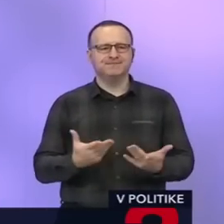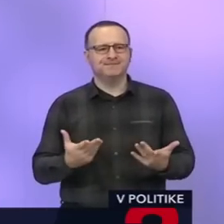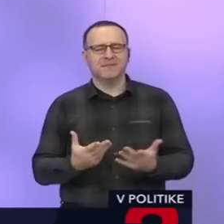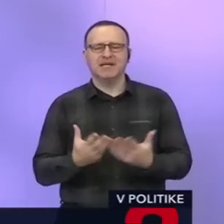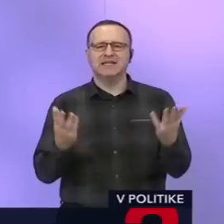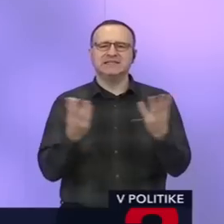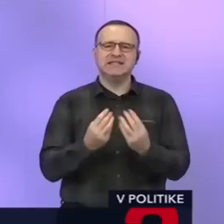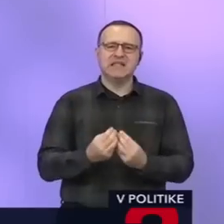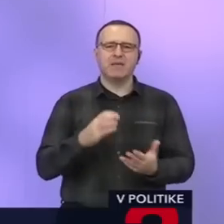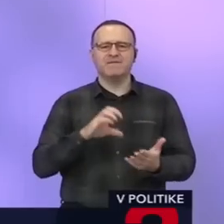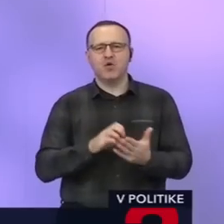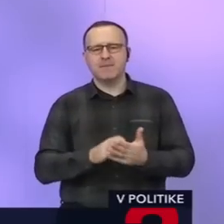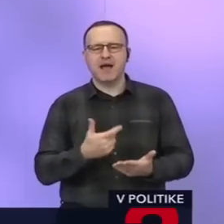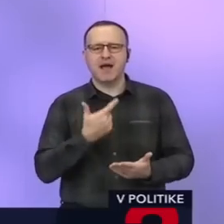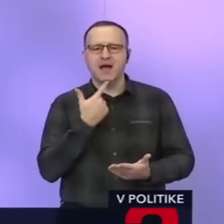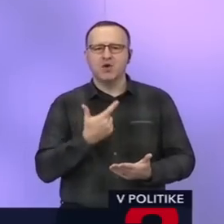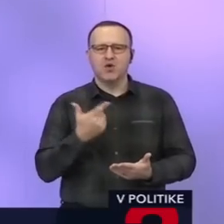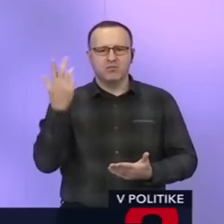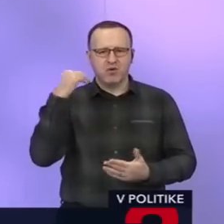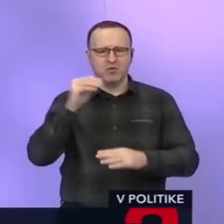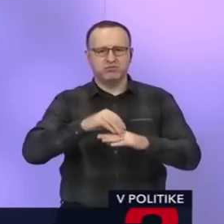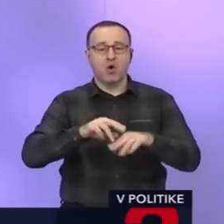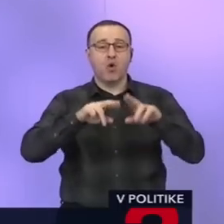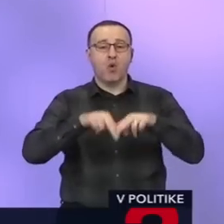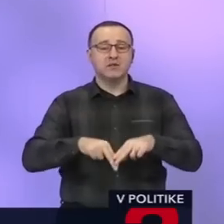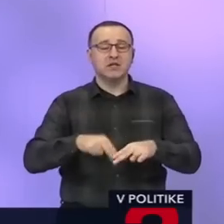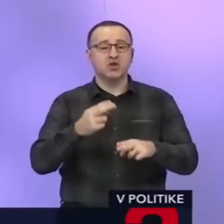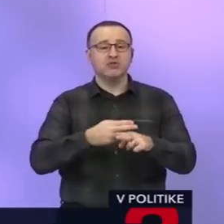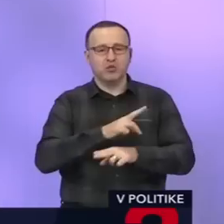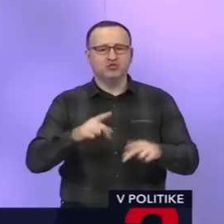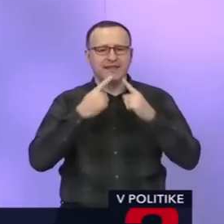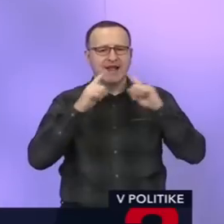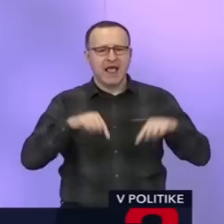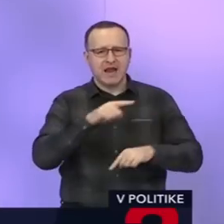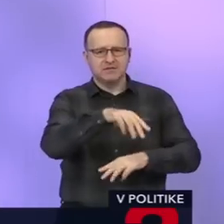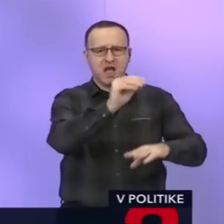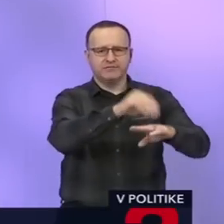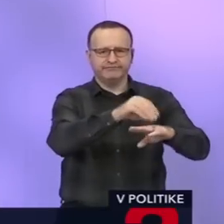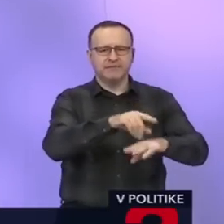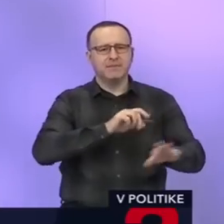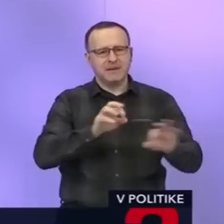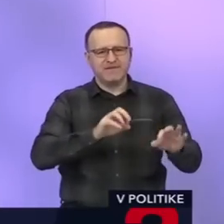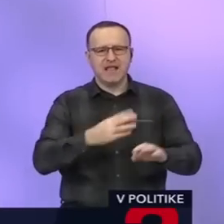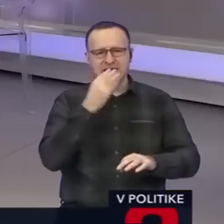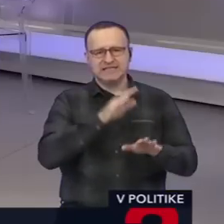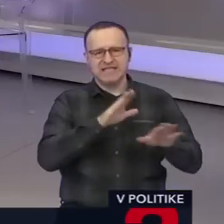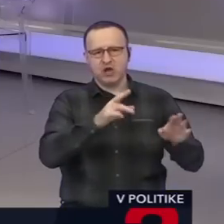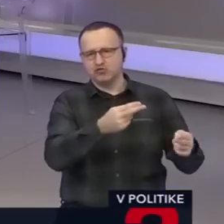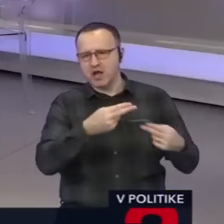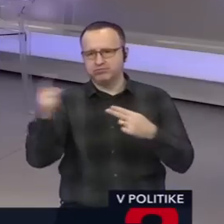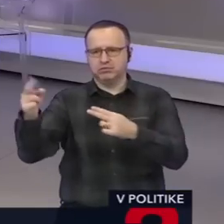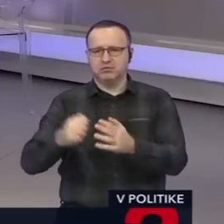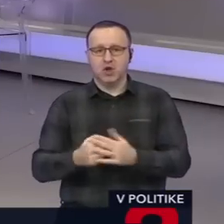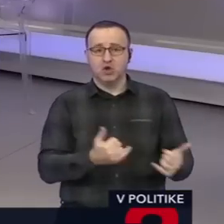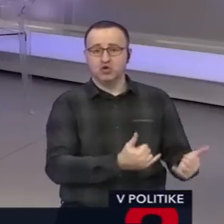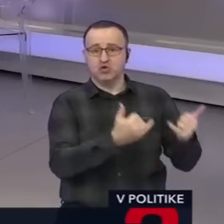pretože ako ste spomenuli, že ostatné krajiny už deklarovali, že teda sú pripravené tieto stíhačky vyviesť. Doteraz